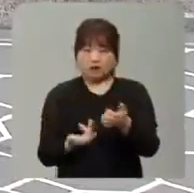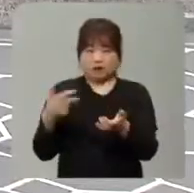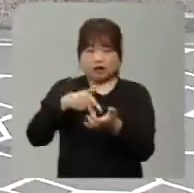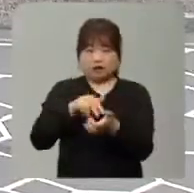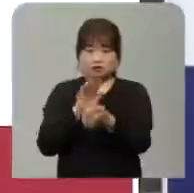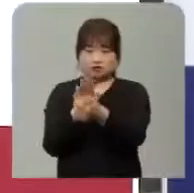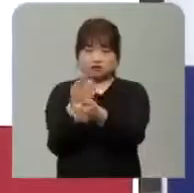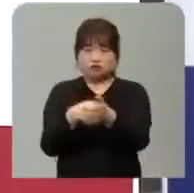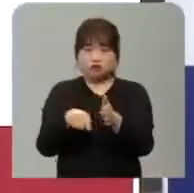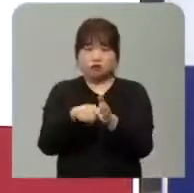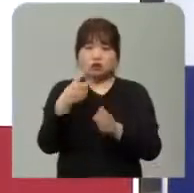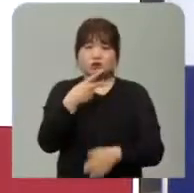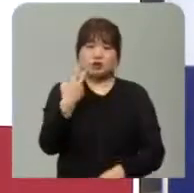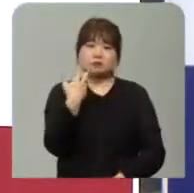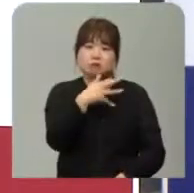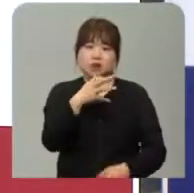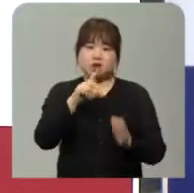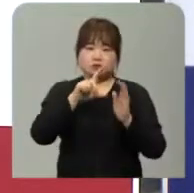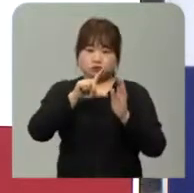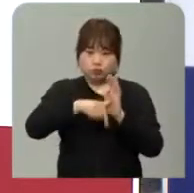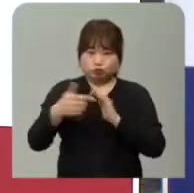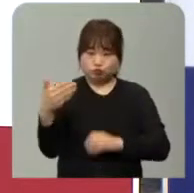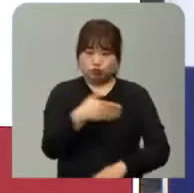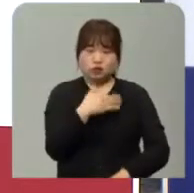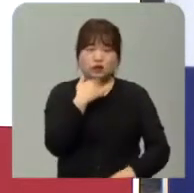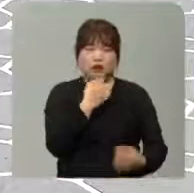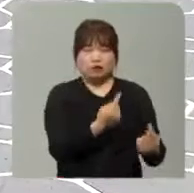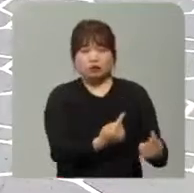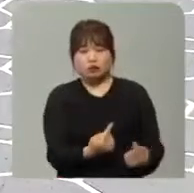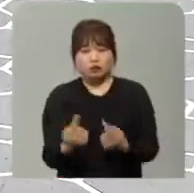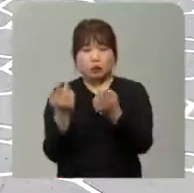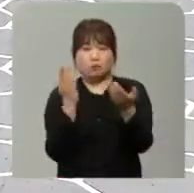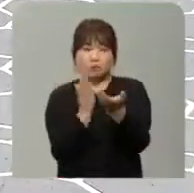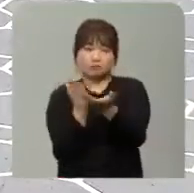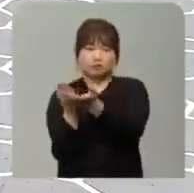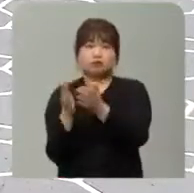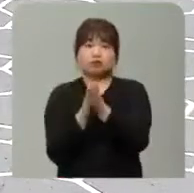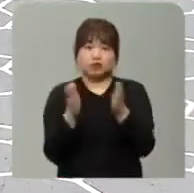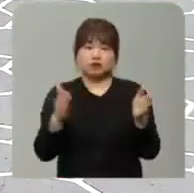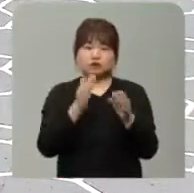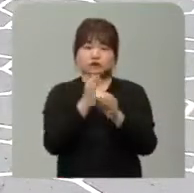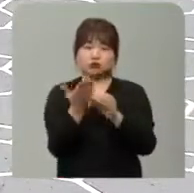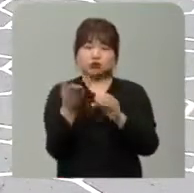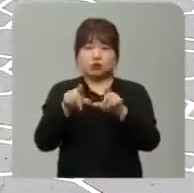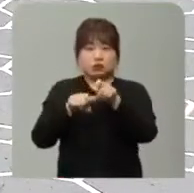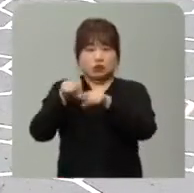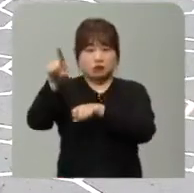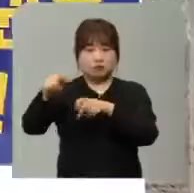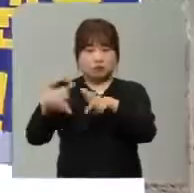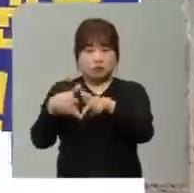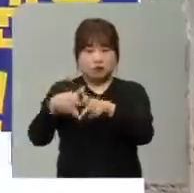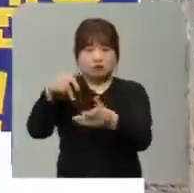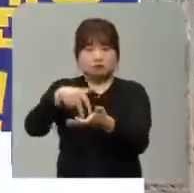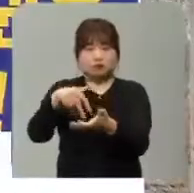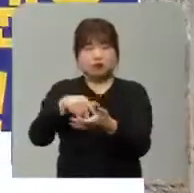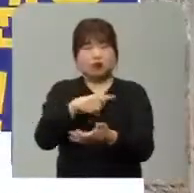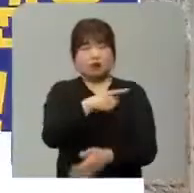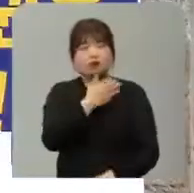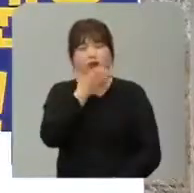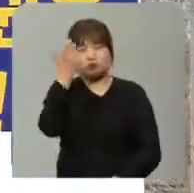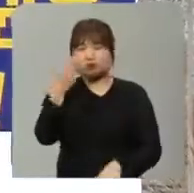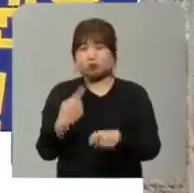2018년부터 생애주기별 맞춤형 대책을 추진하고 있습니다. 하지만 대다수 장애인은 그저 구호로만